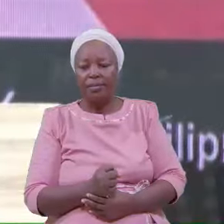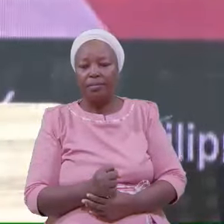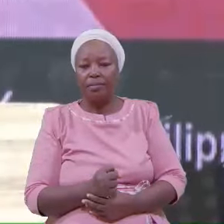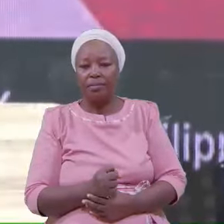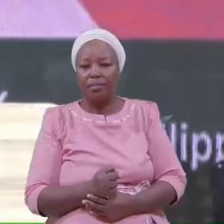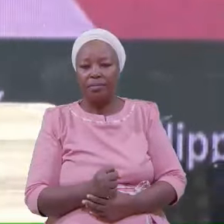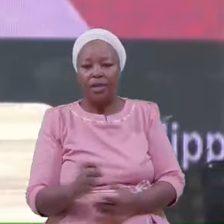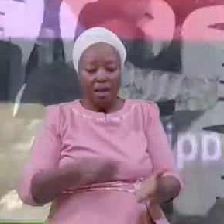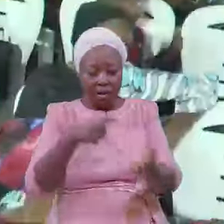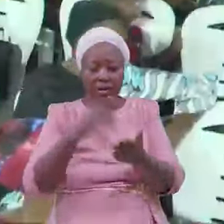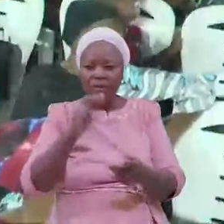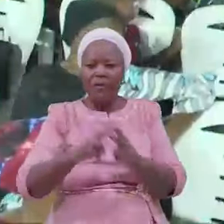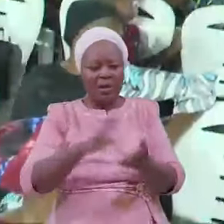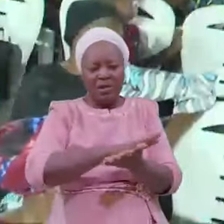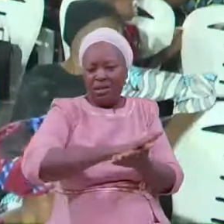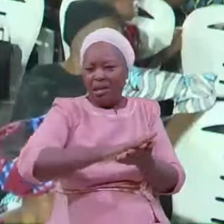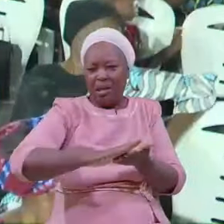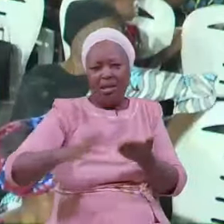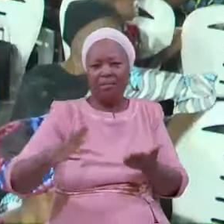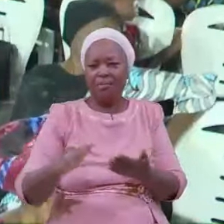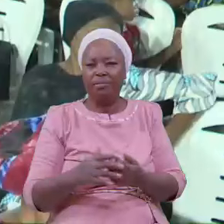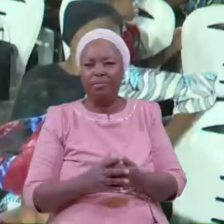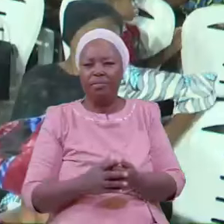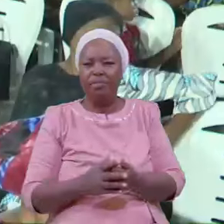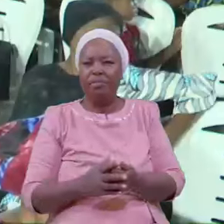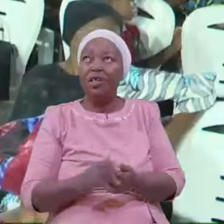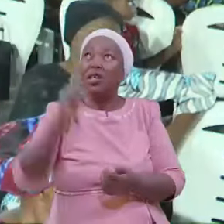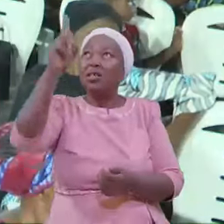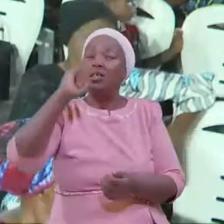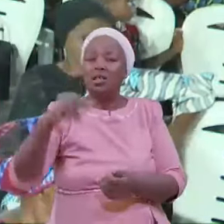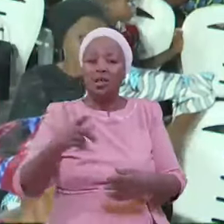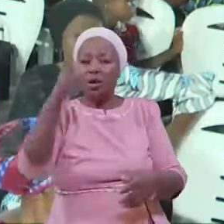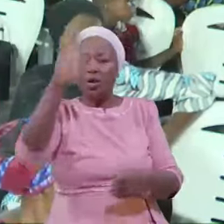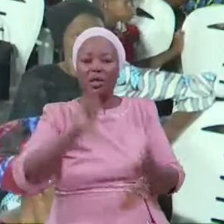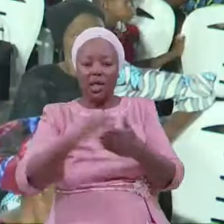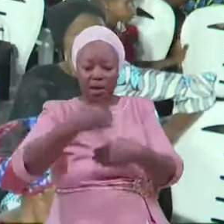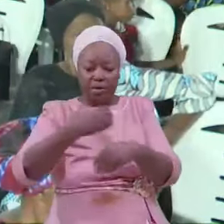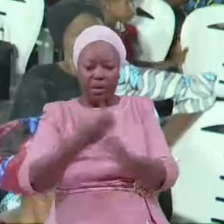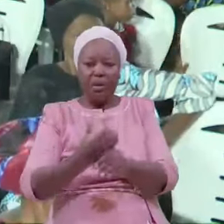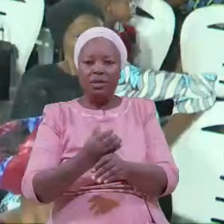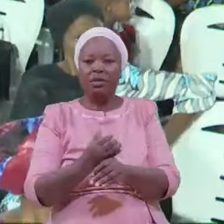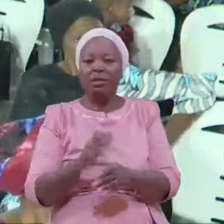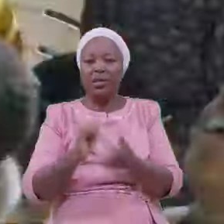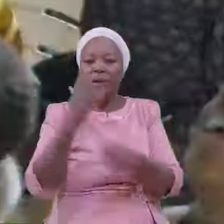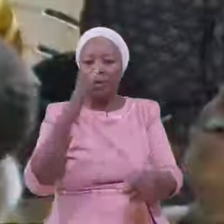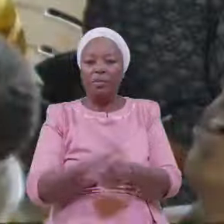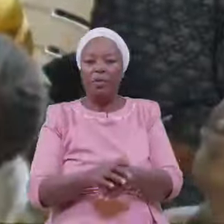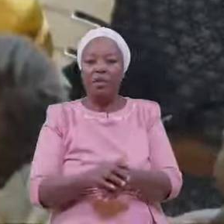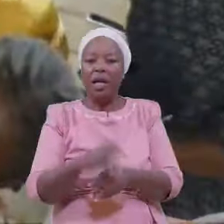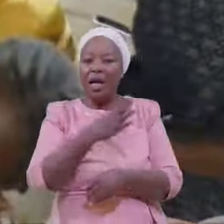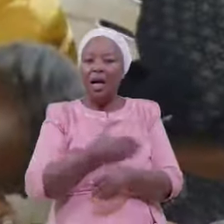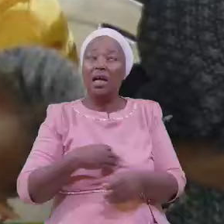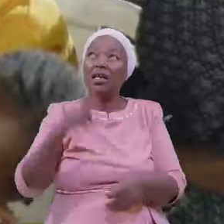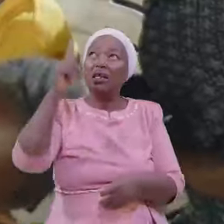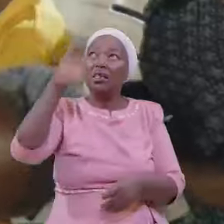clear. Napakalinaw nito. It's the God who created our body. Ang Diyos na lumikha ng katawang ito. And the God who heals